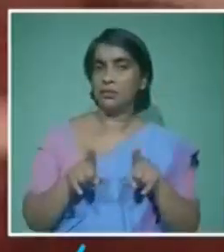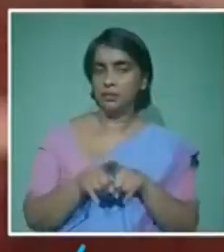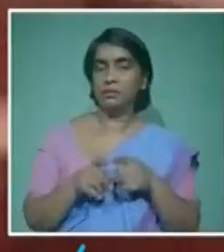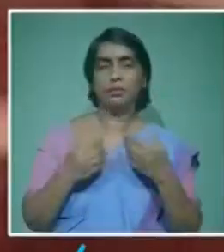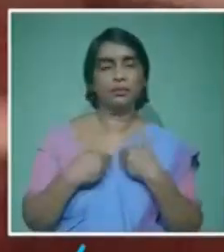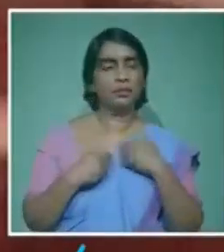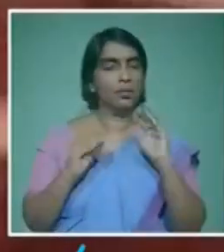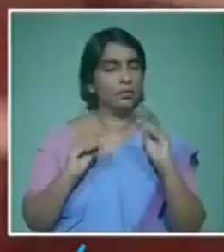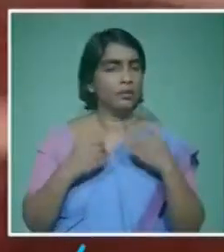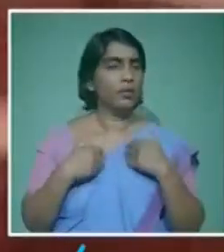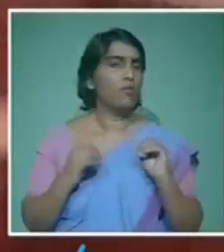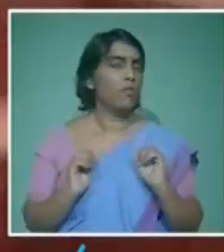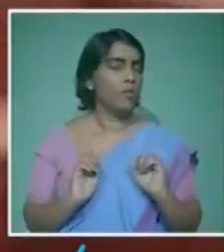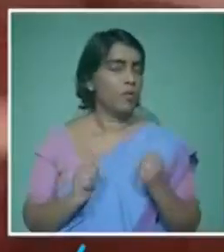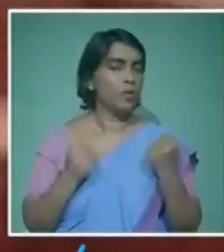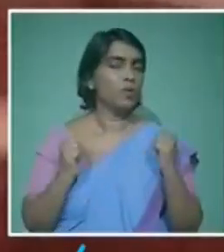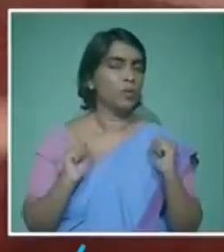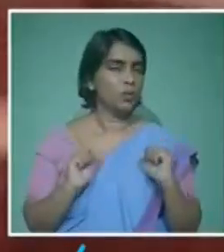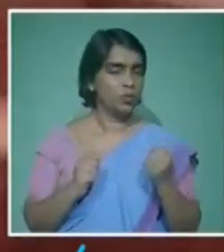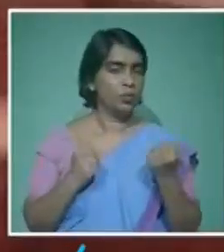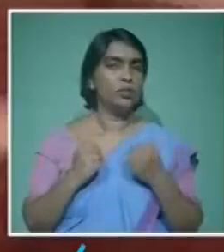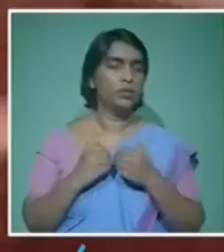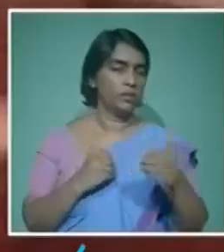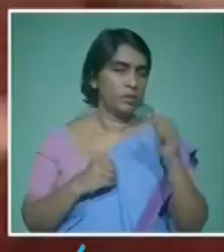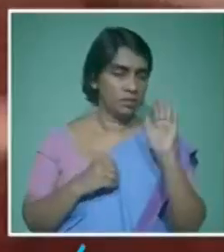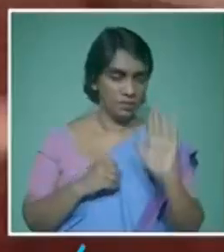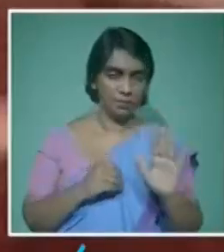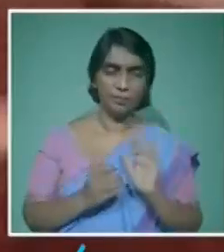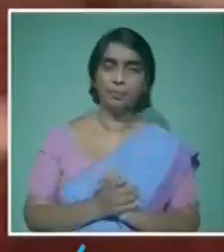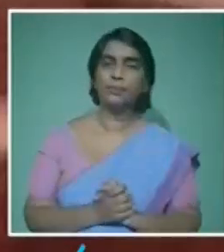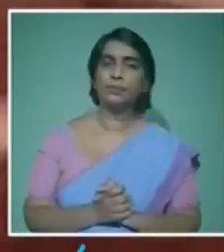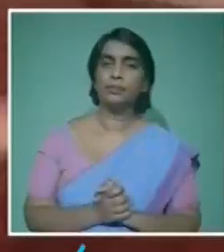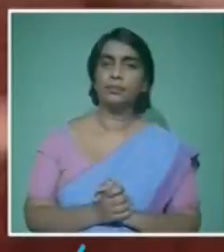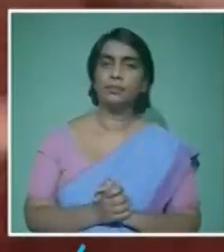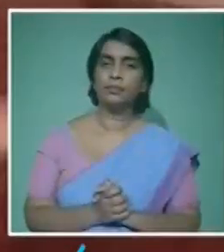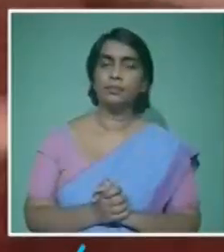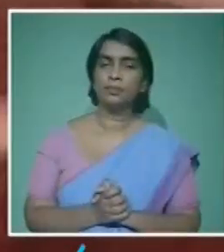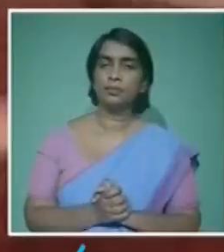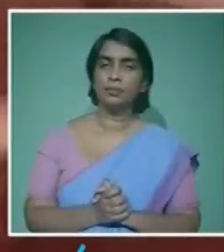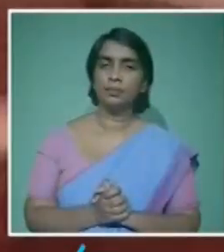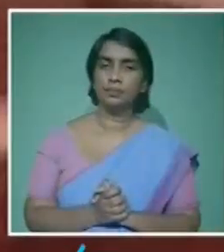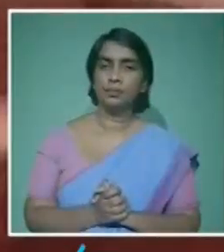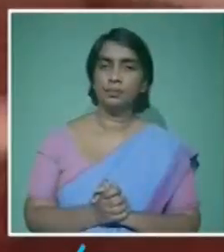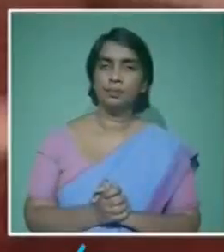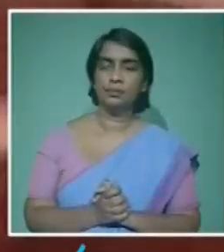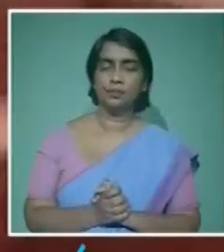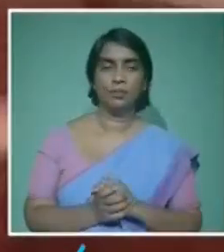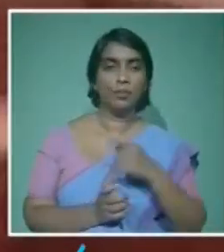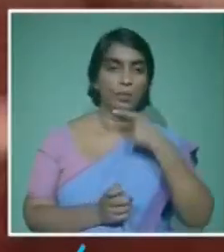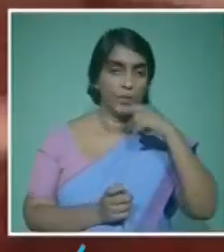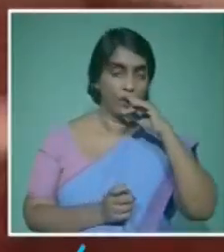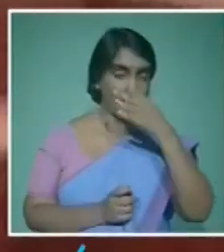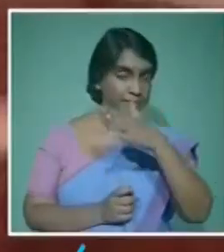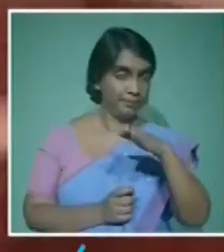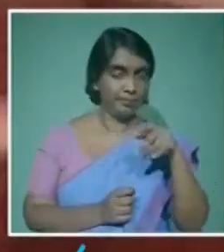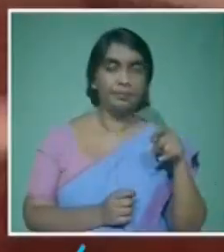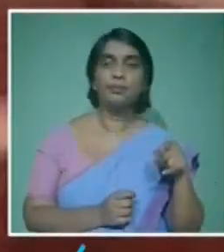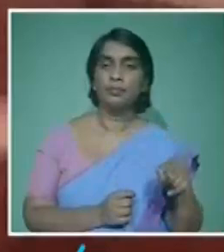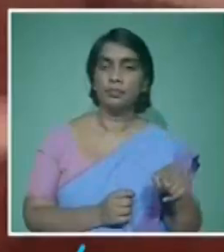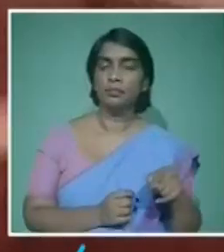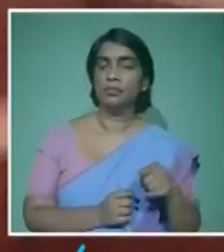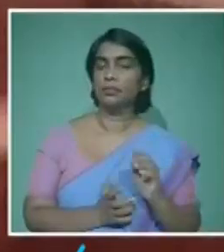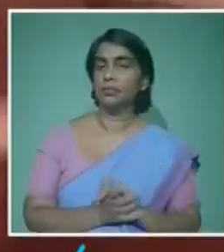என்பதை இங்கு தெரிவித்துக் கொள்ள விரும்புகின்றேன். கடற்கரையினை அன்றைய கடற்பரப்பிலான கடற்தொழிலில் இந்த